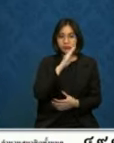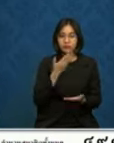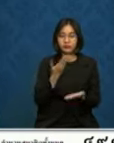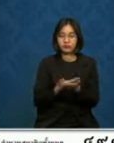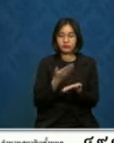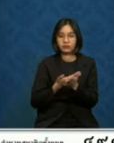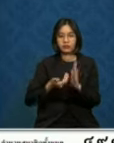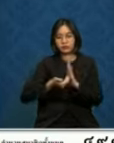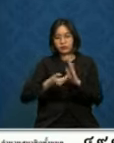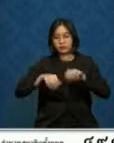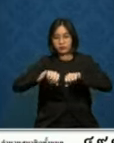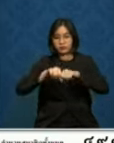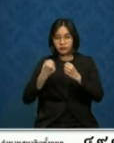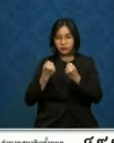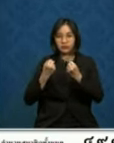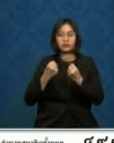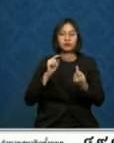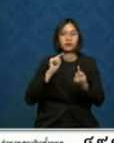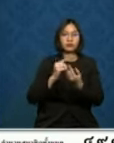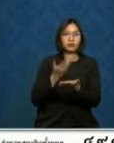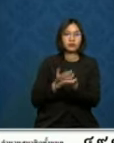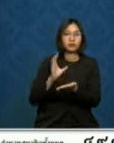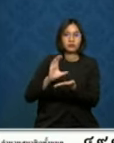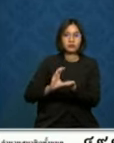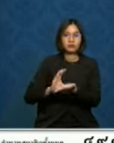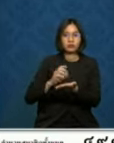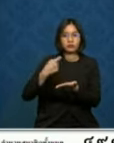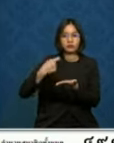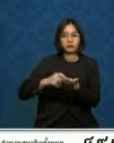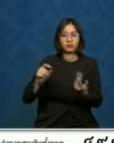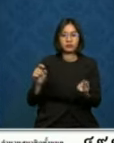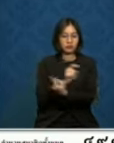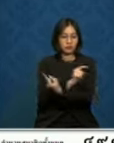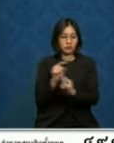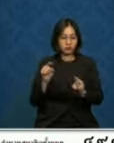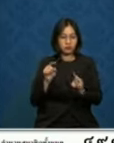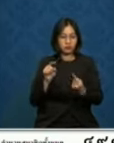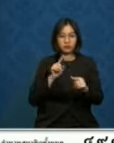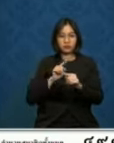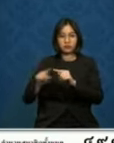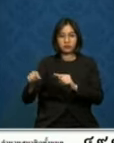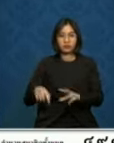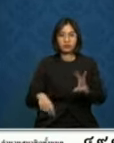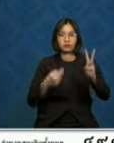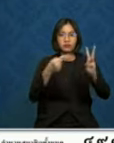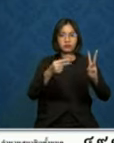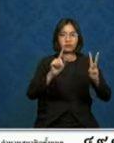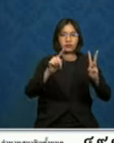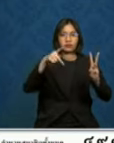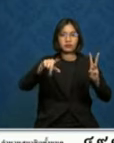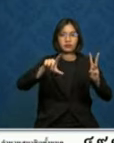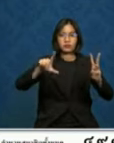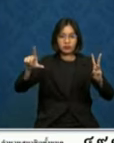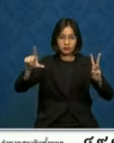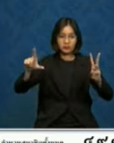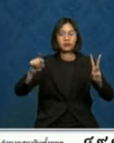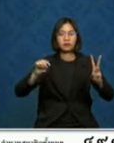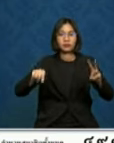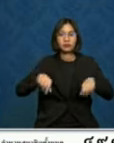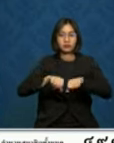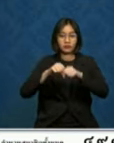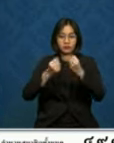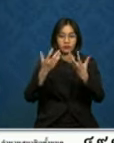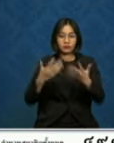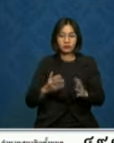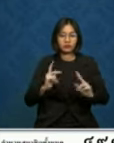ลบกับงบประมาณของส่วนงานประกันสังคมจำนวน 61,000 กว่าล้านบาทออกไปแล้วกระทรว